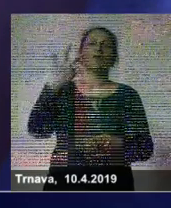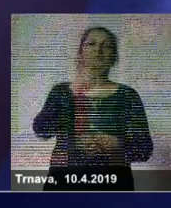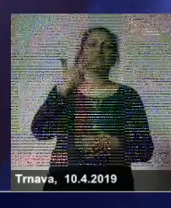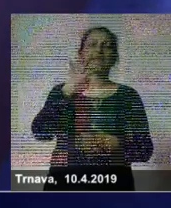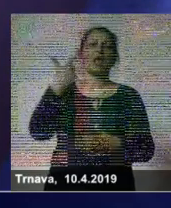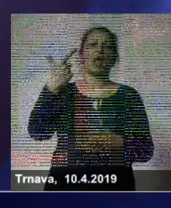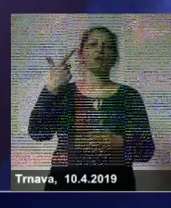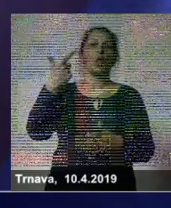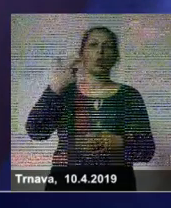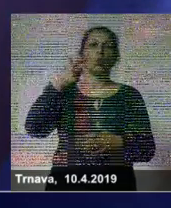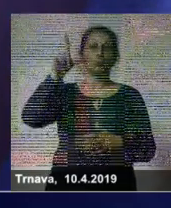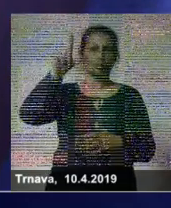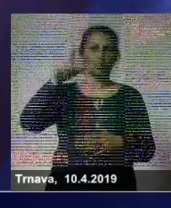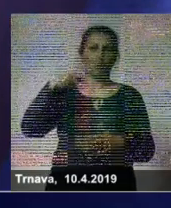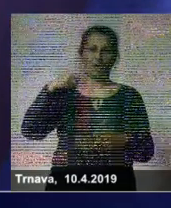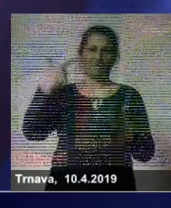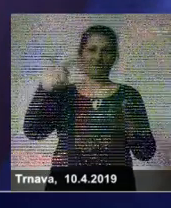30.7. tohto roku.